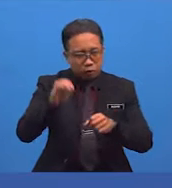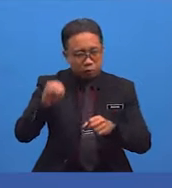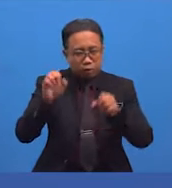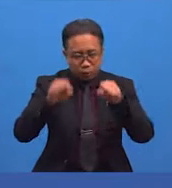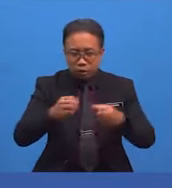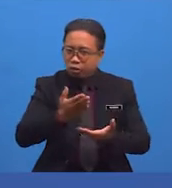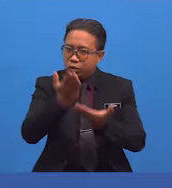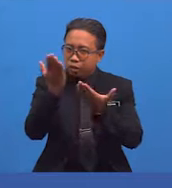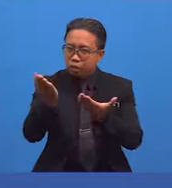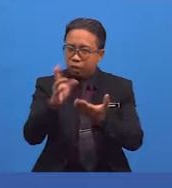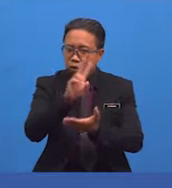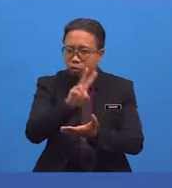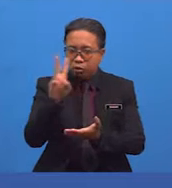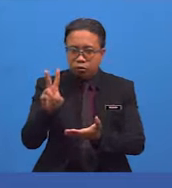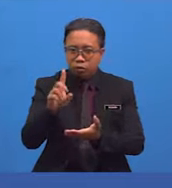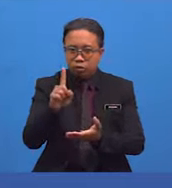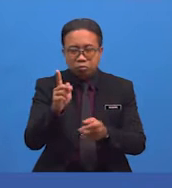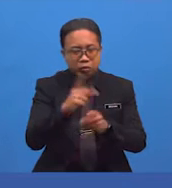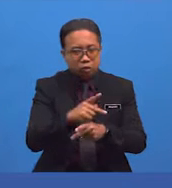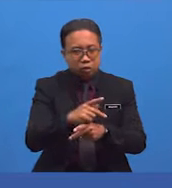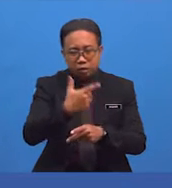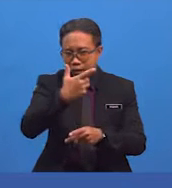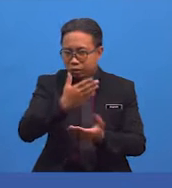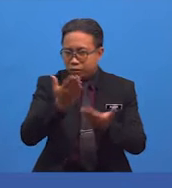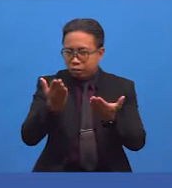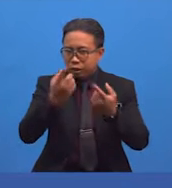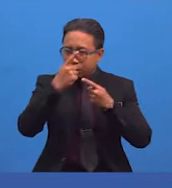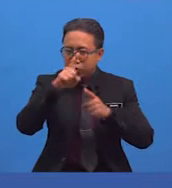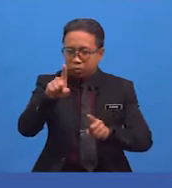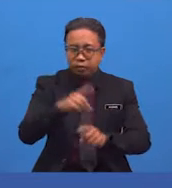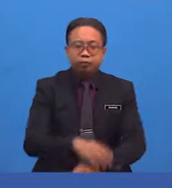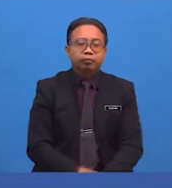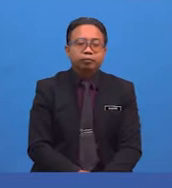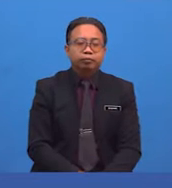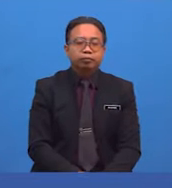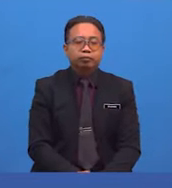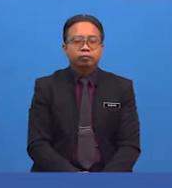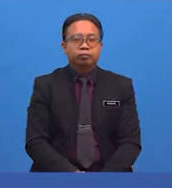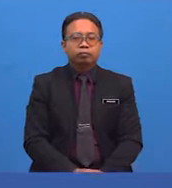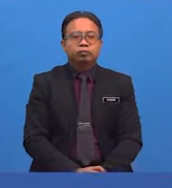boleh mencadangkan kedua-duanya sekali sebagai jawapan.